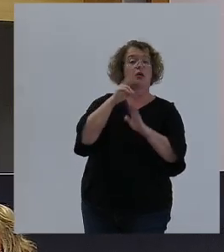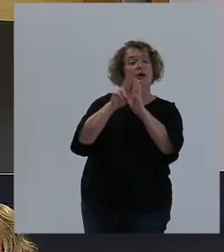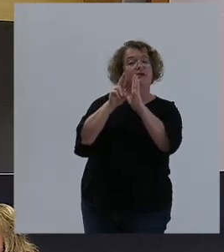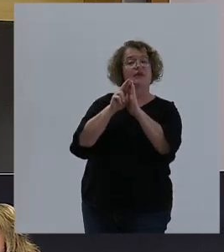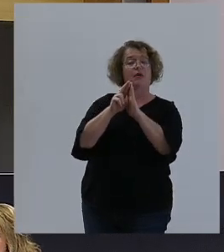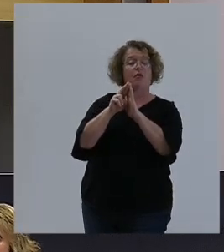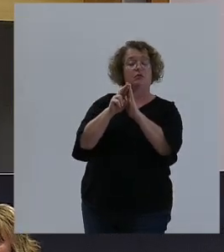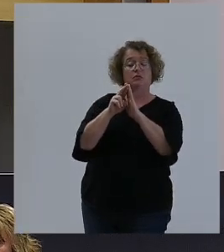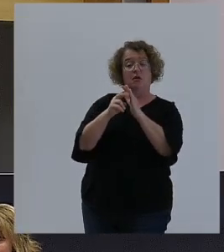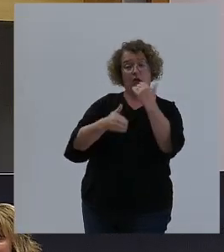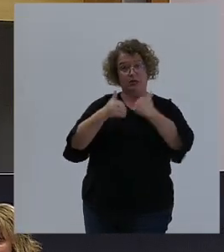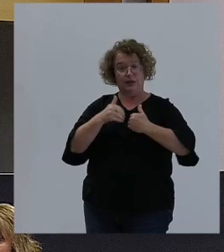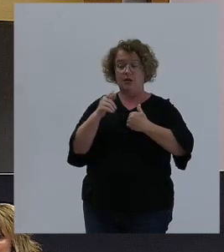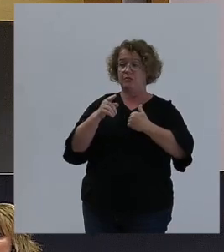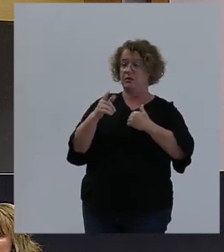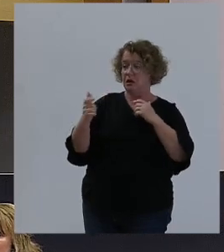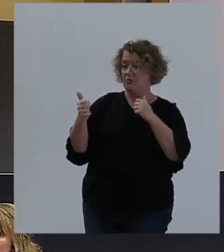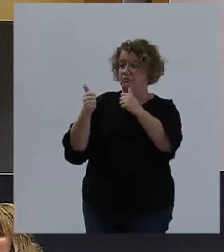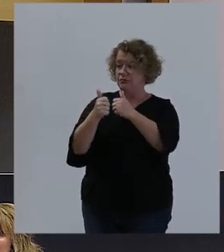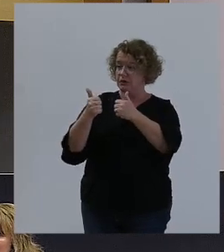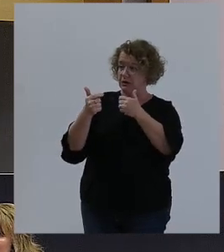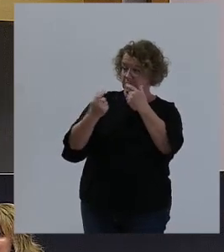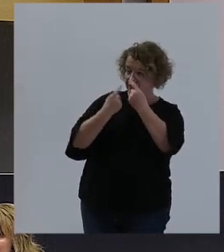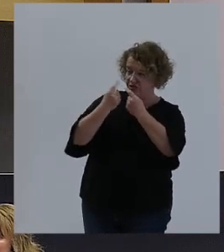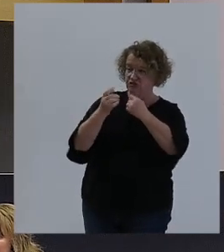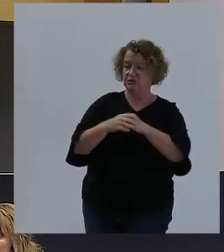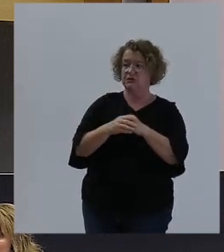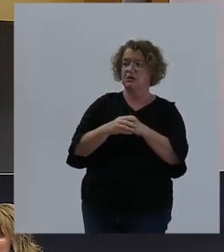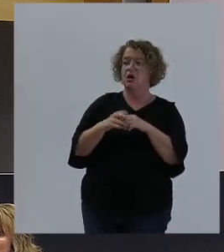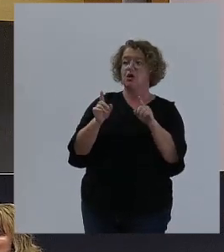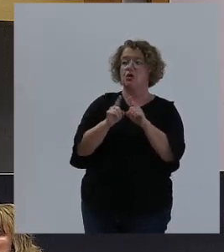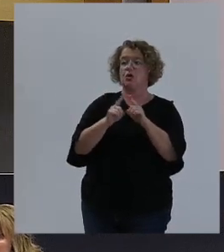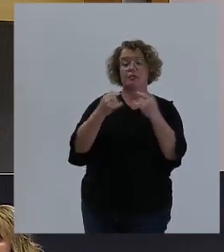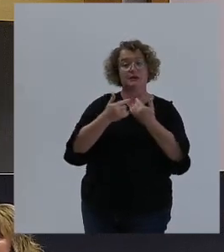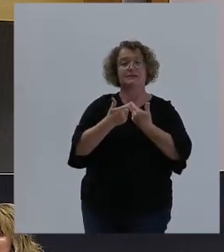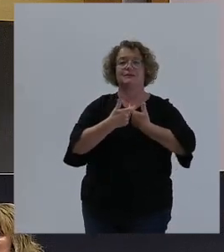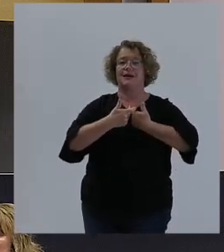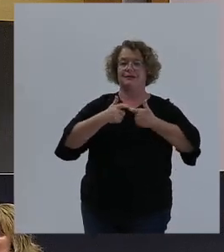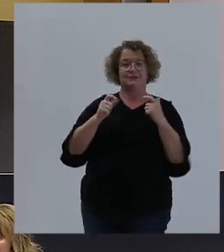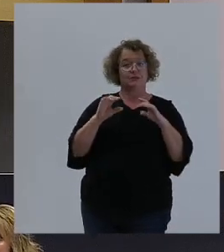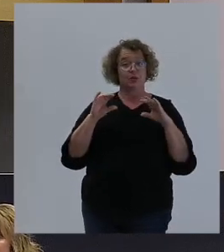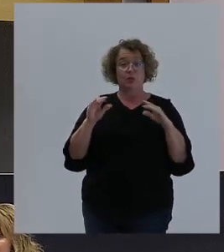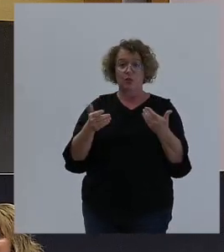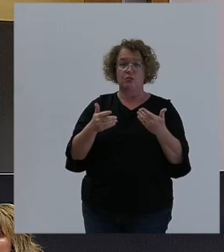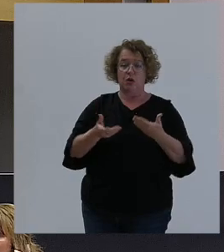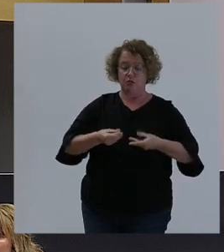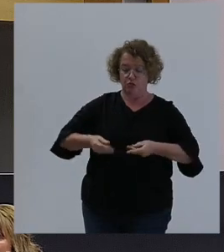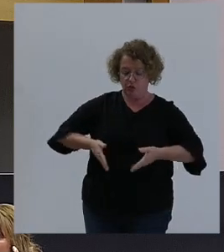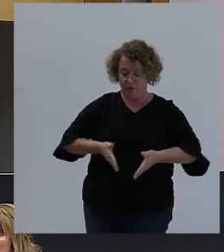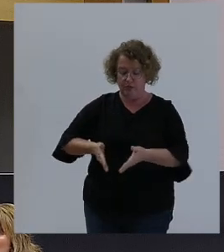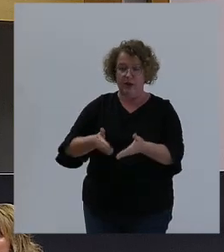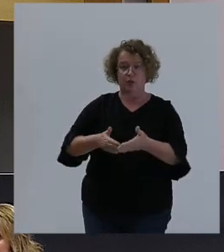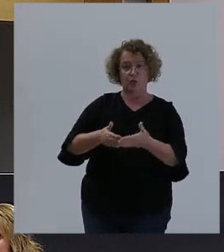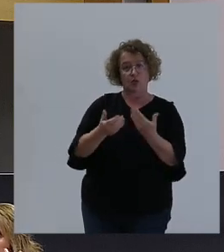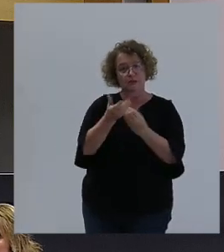très récemment et sur laquelle, justement, la question de l'accessibilité, en tout cas d'auditer, de sécuriser